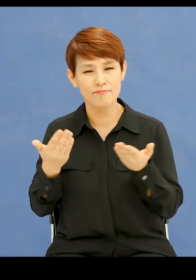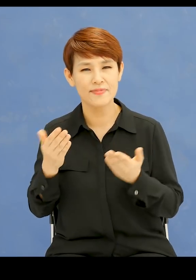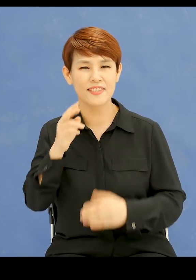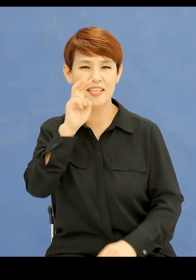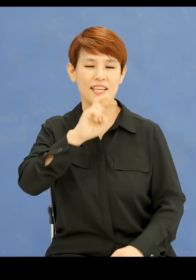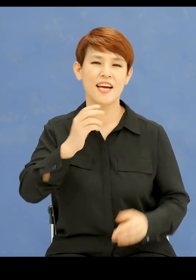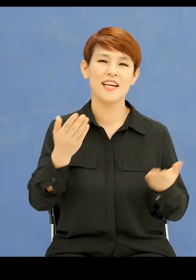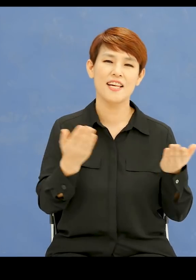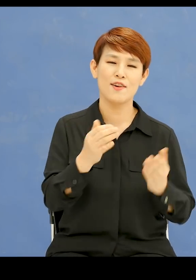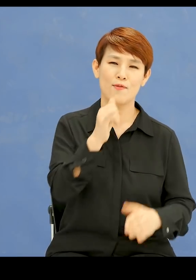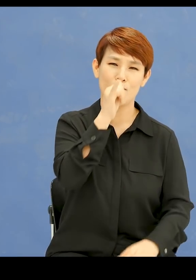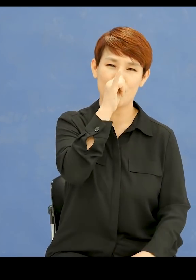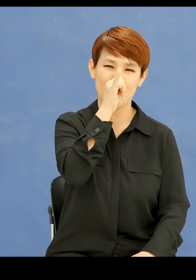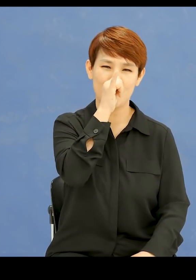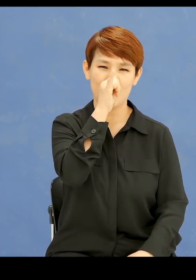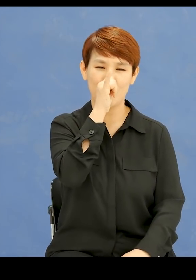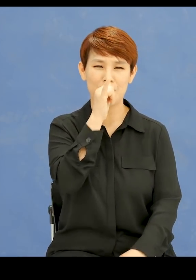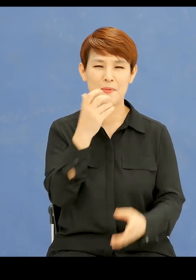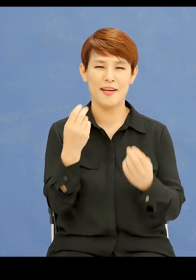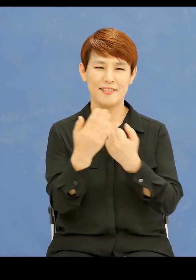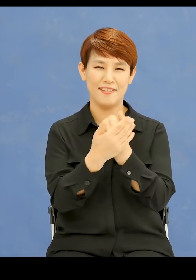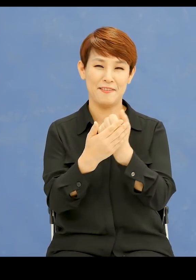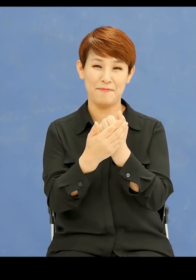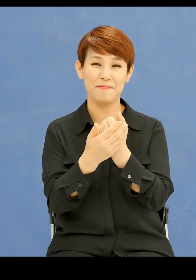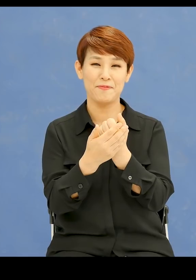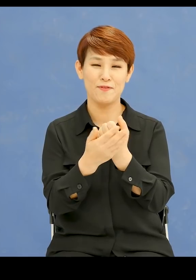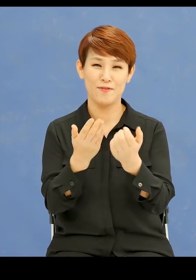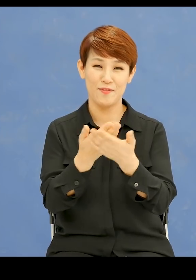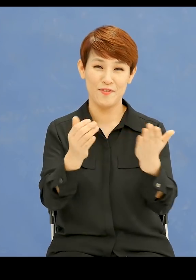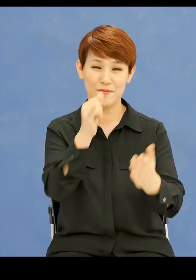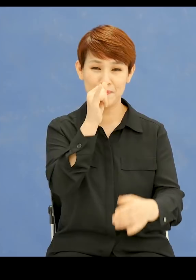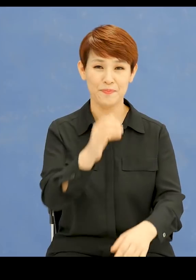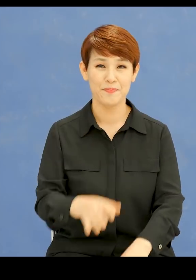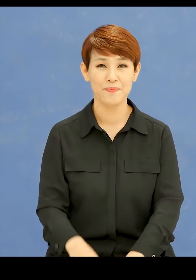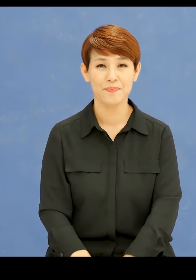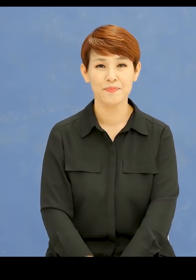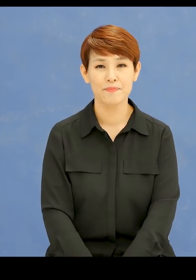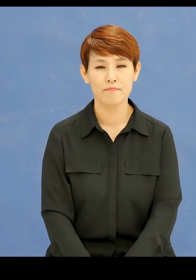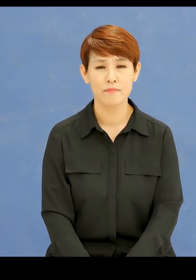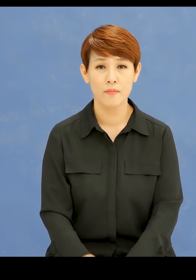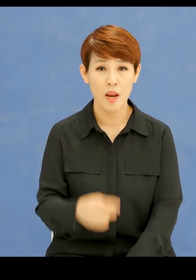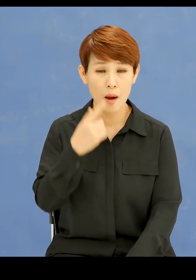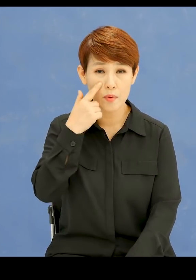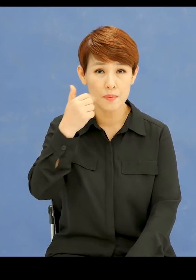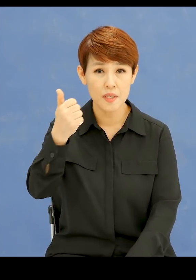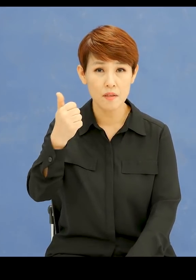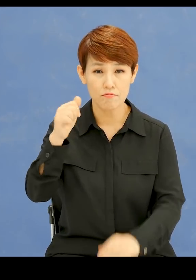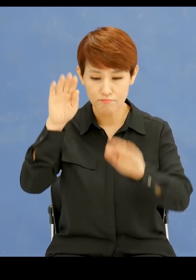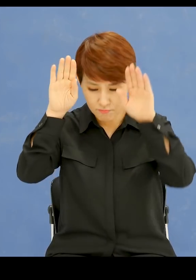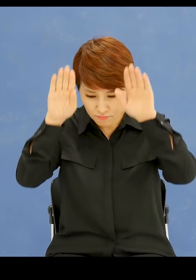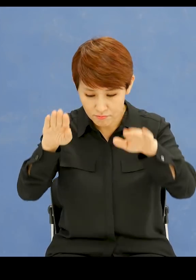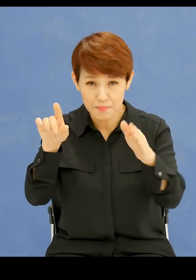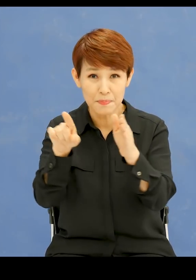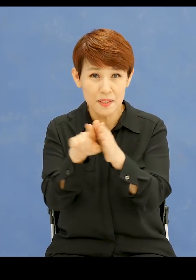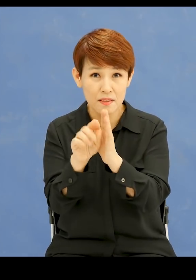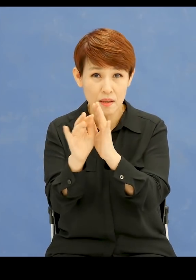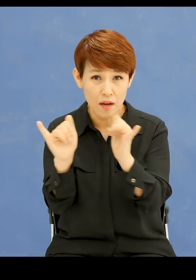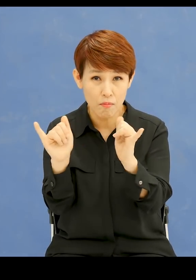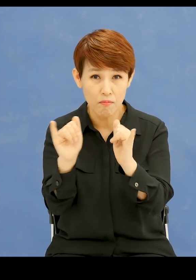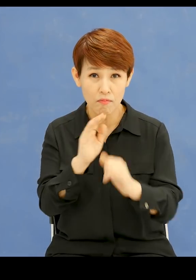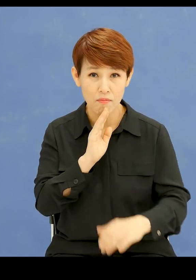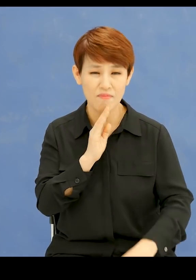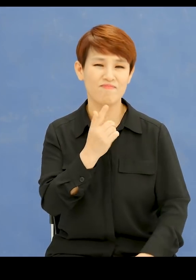또 찬양 사역으로 많은 분들에게 큰 은혜를 주고 계신데 아까 오프닝에도 소개해 올렸지만 아버님이 이슬람 신도셨나